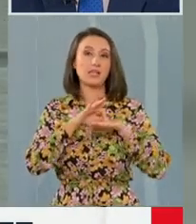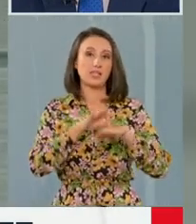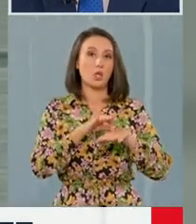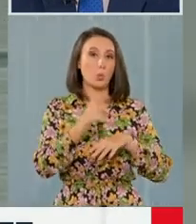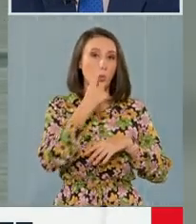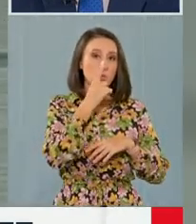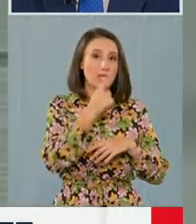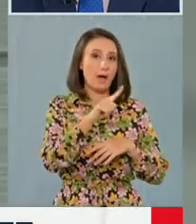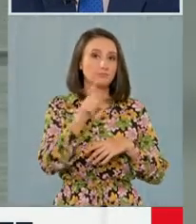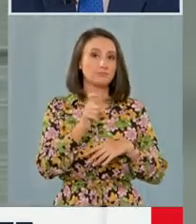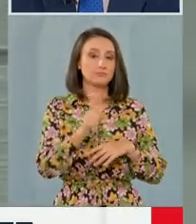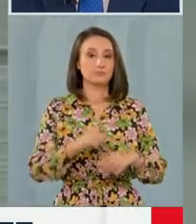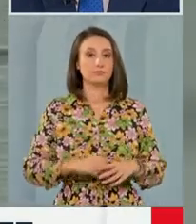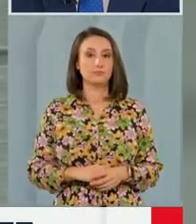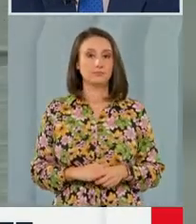Kremlin?